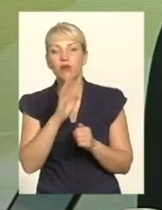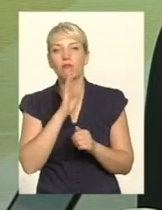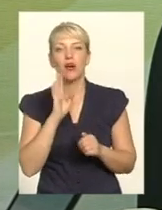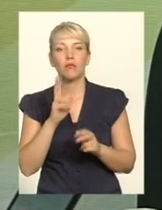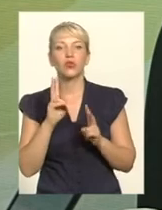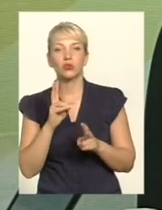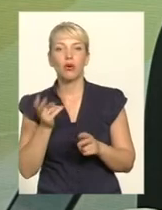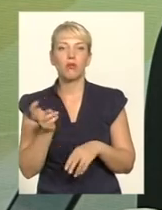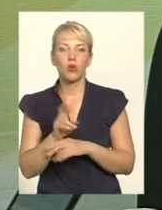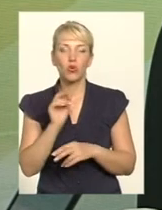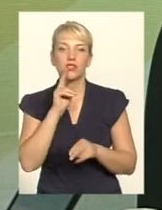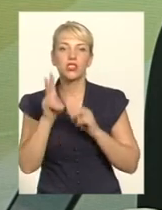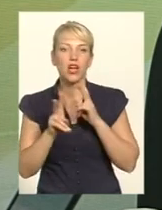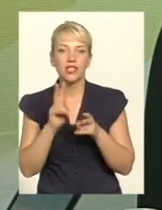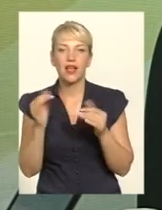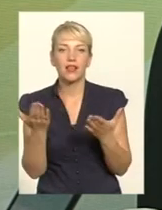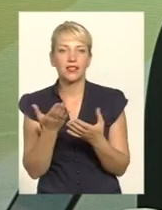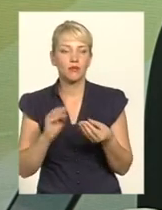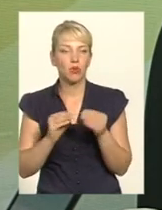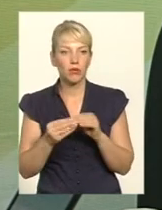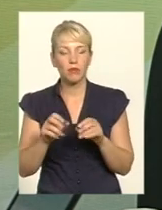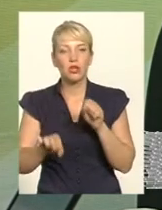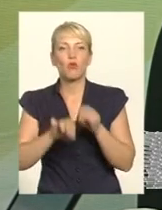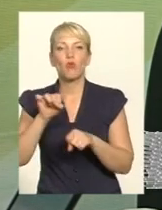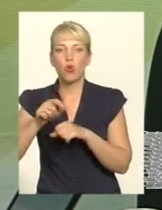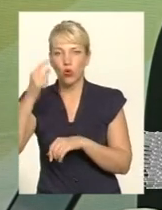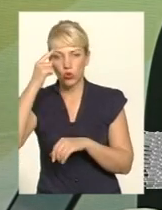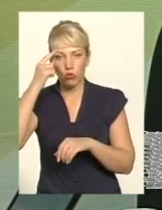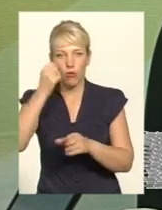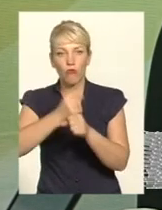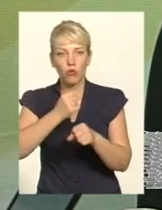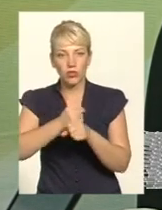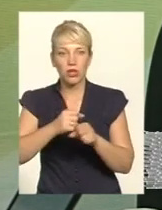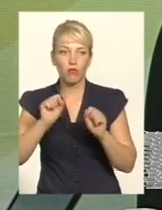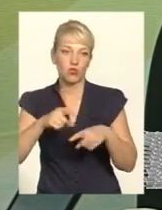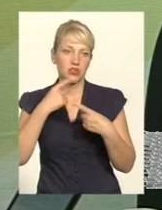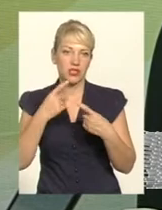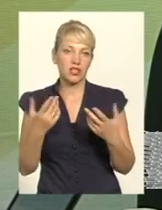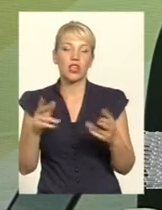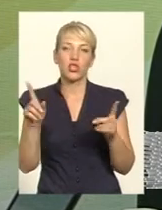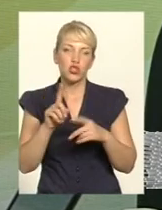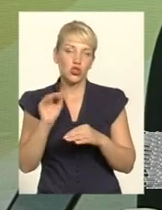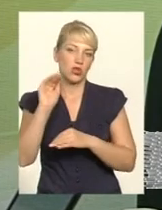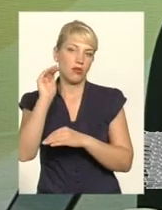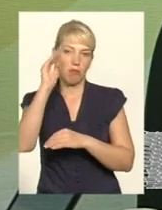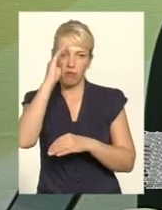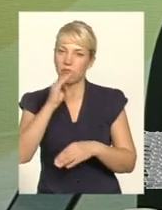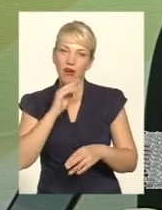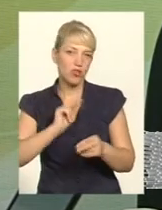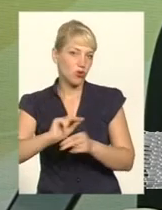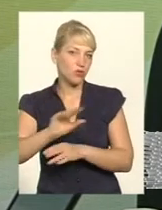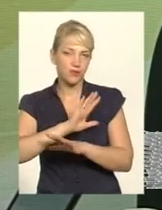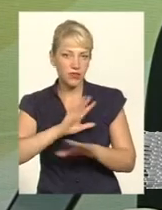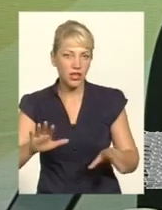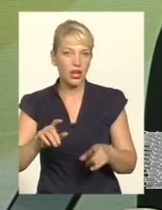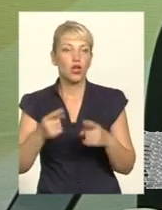приходять і жаліються на якісь проблеми з порушенням розумових функцій дитини, зразу можна ставити діагноз. В житті дитини батько не присутній. Тому що